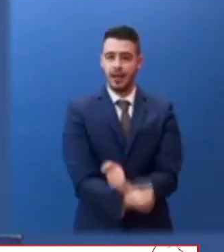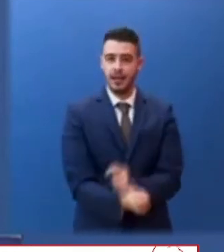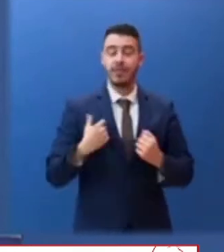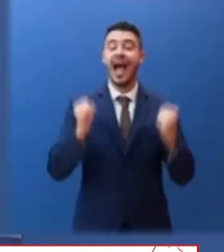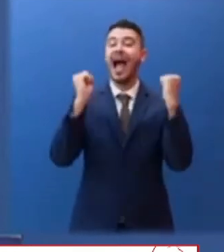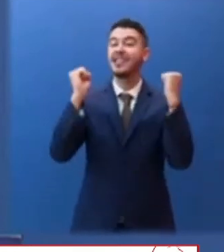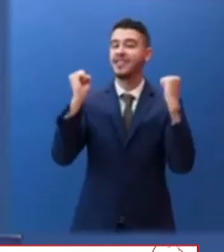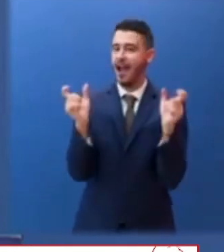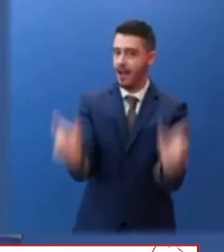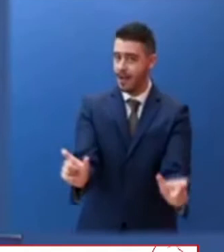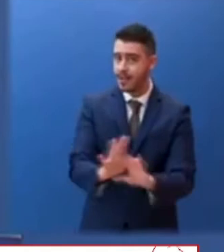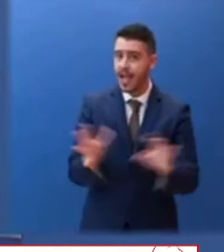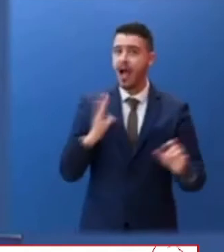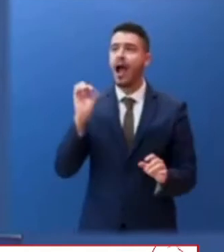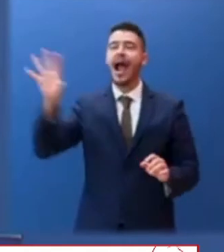τις εξωτερικές σχέσεις.